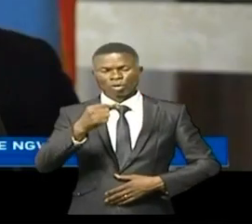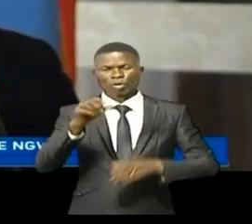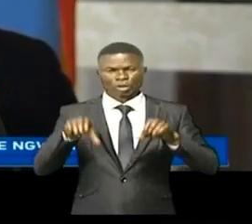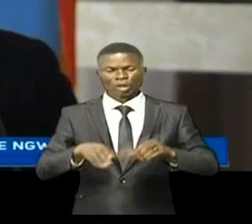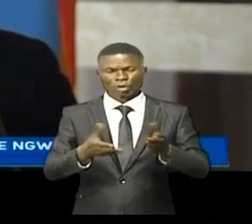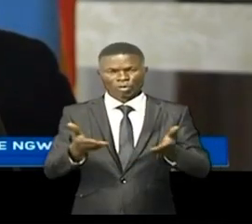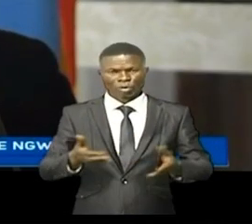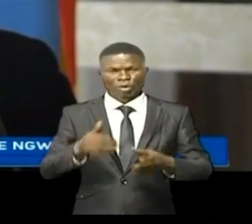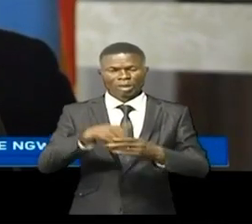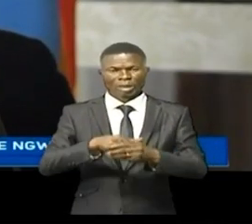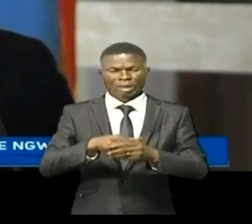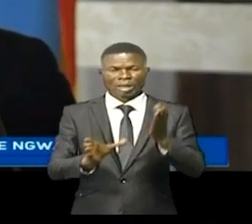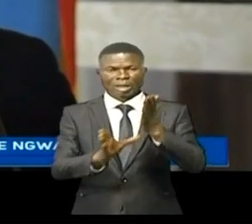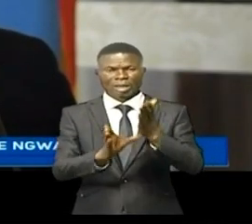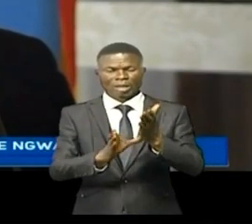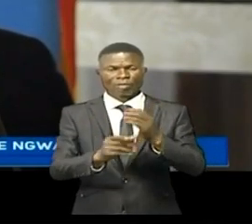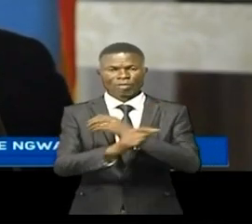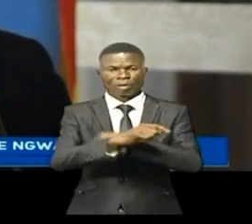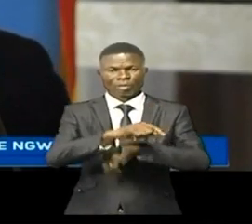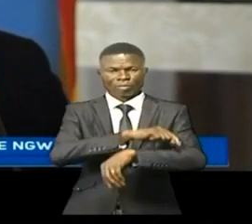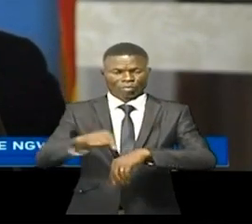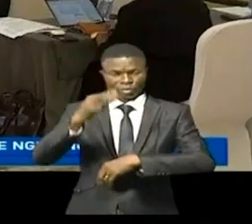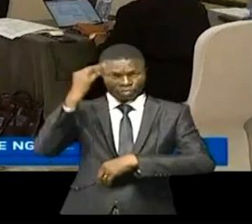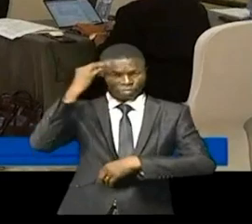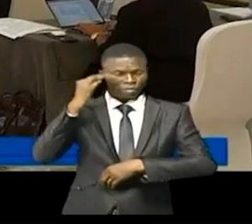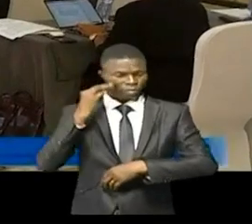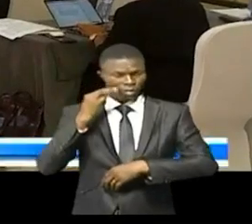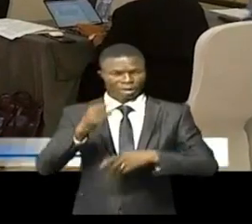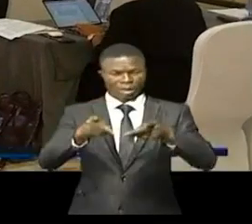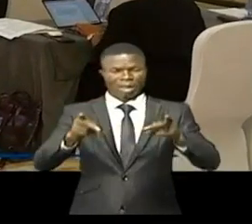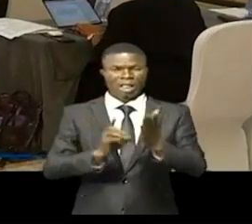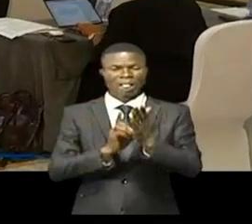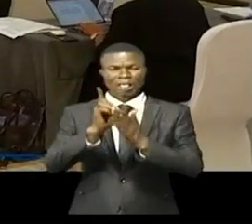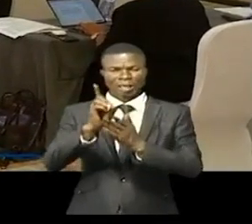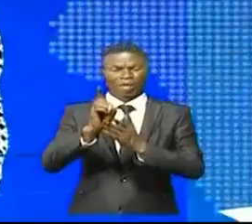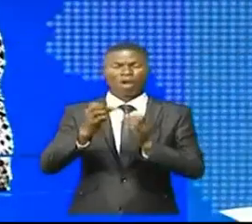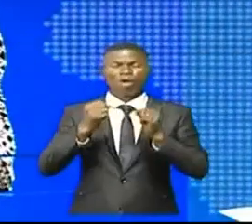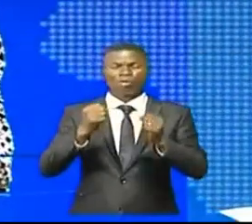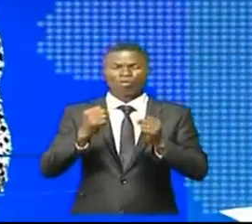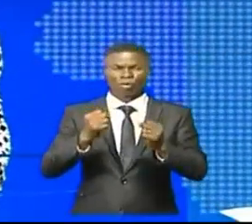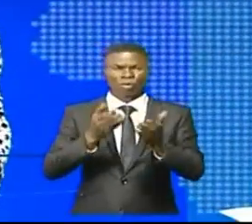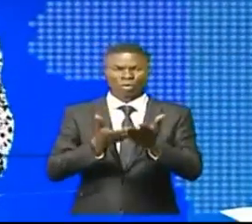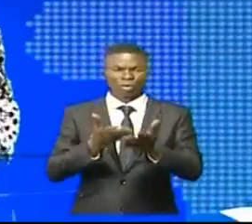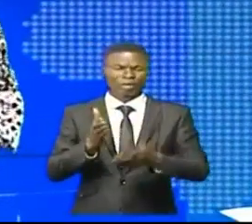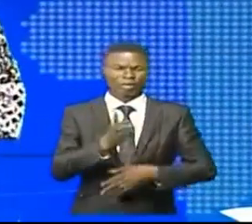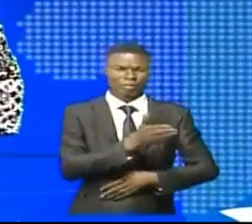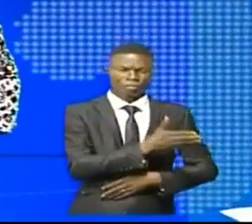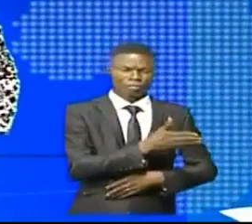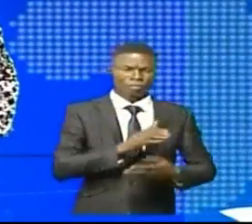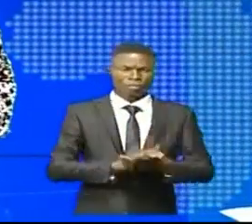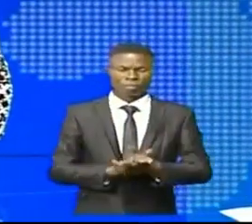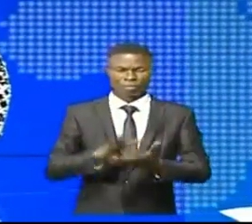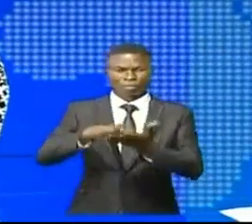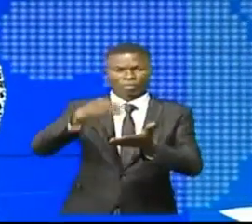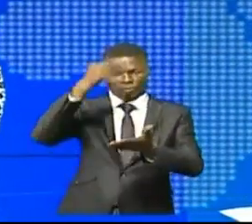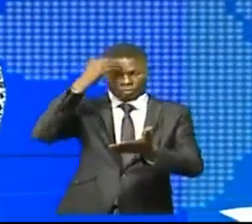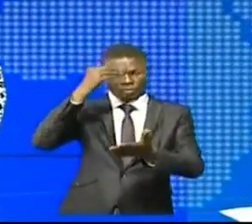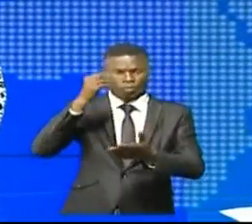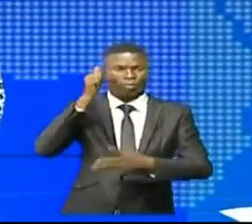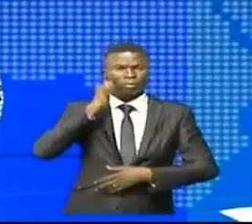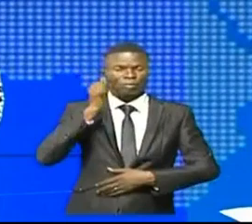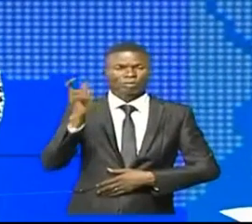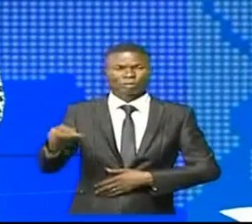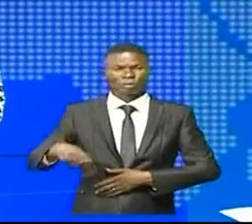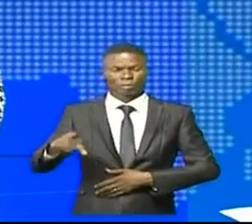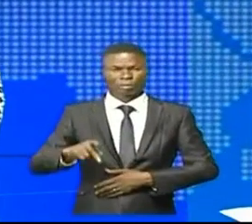à travers la vice-primature, ministère de l'Environnement et le développement durable. Les élèves filles de la